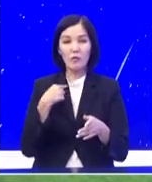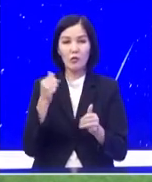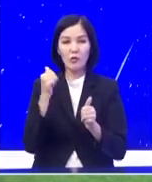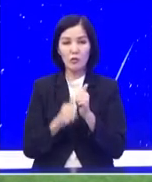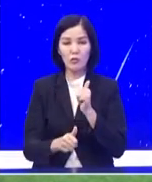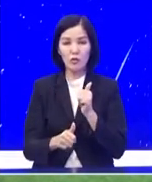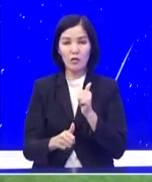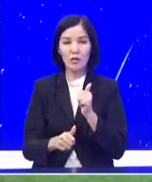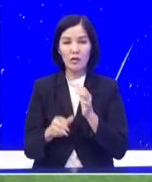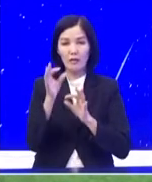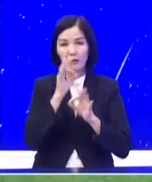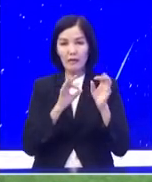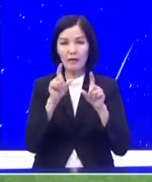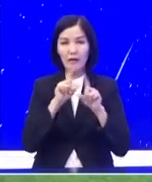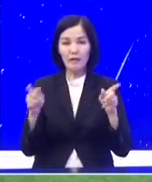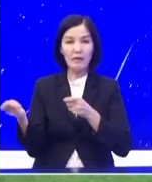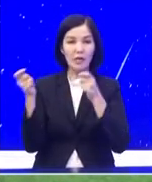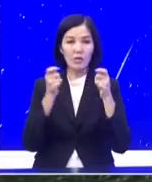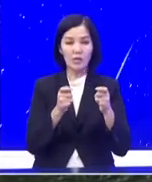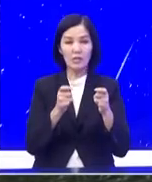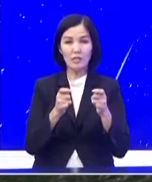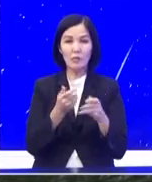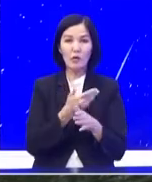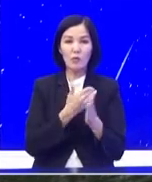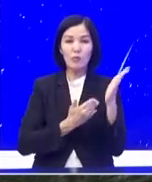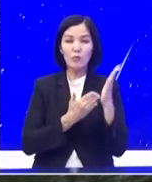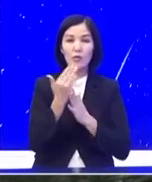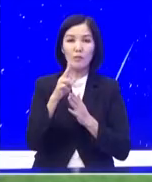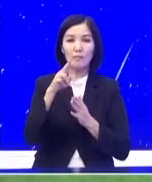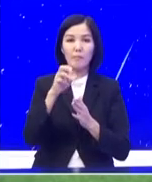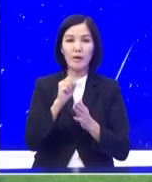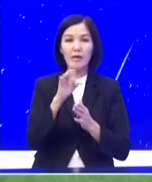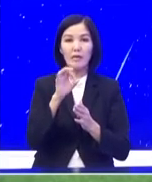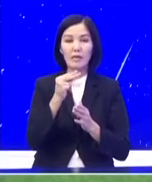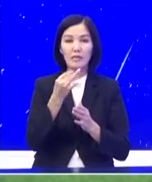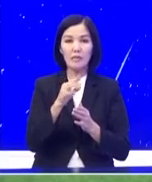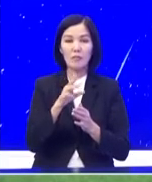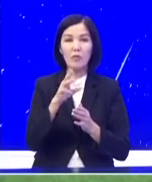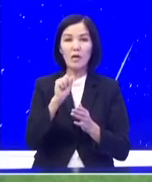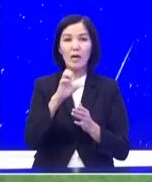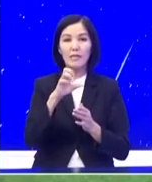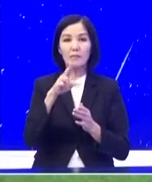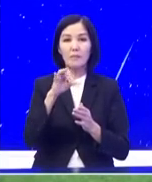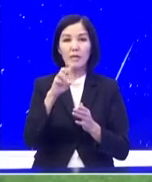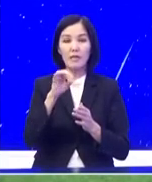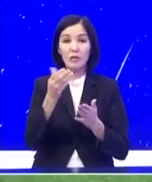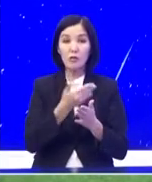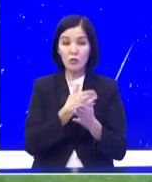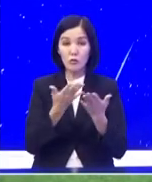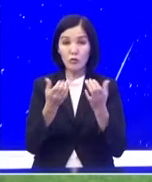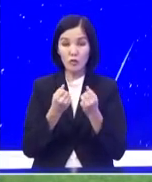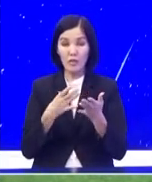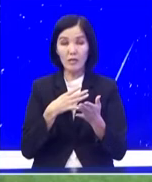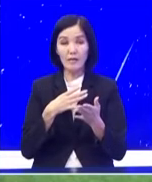күнделікті дәріханаларға жеткіземіз. Көп сұраныс болып атқан әрине парацетамол мен аспирин сұрайды халық. Өйткені парацетамол мен